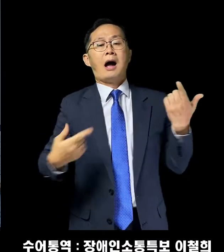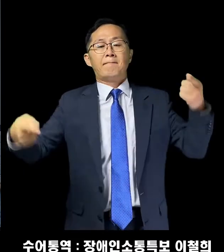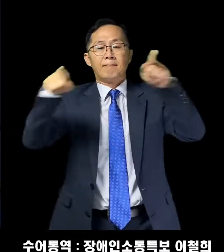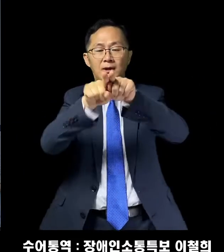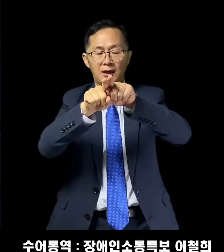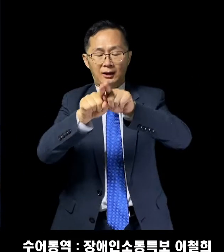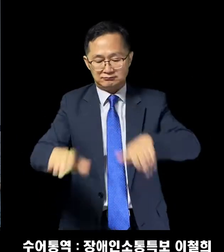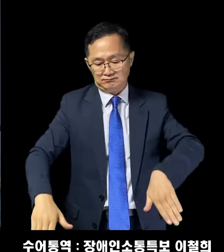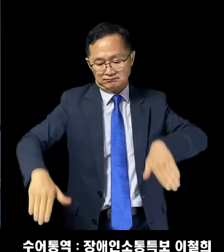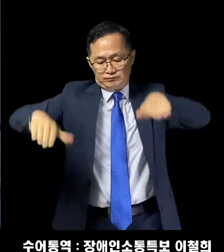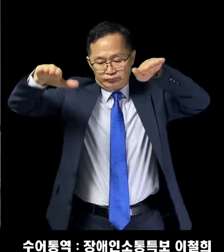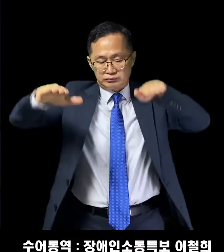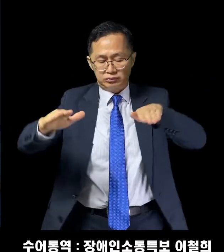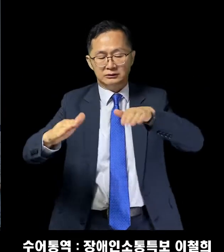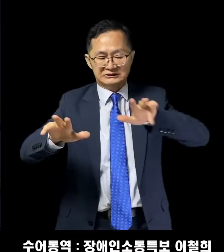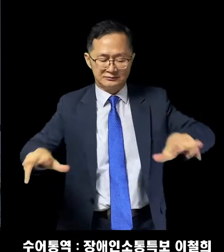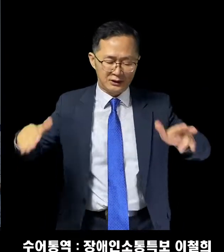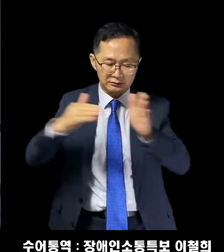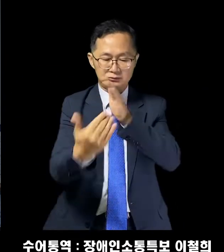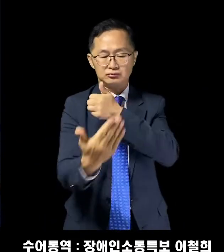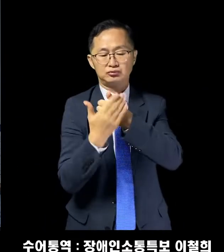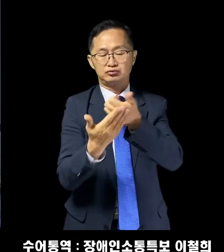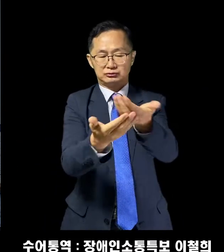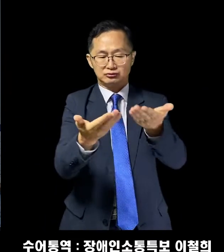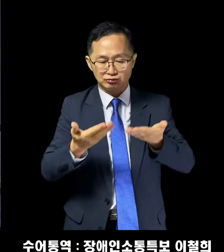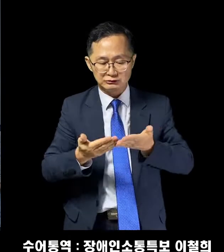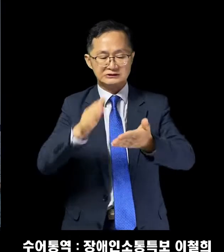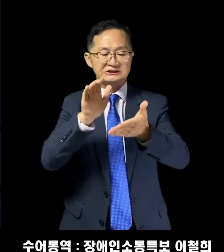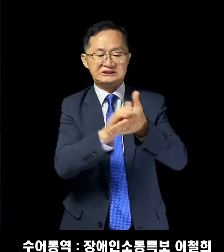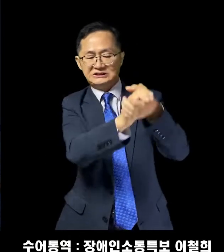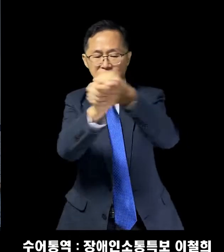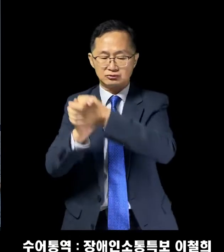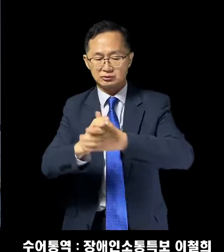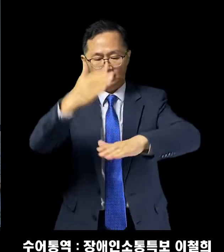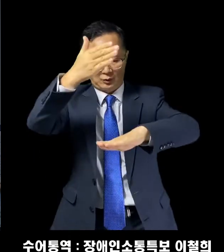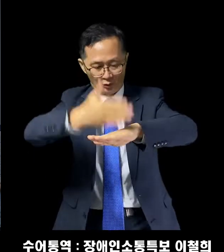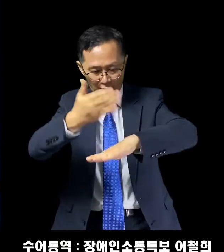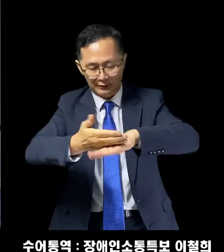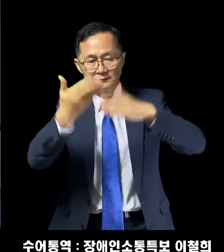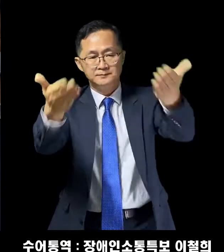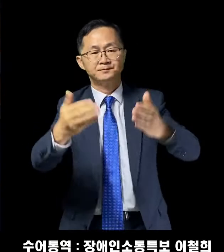친구들 모두 고맙습니다 대학 재학 중에